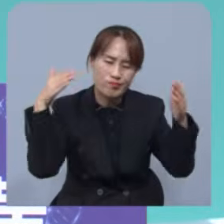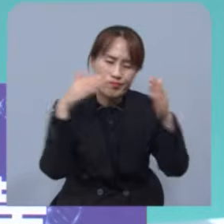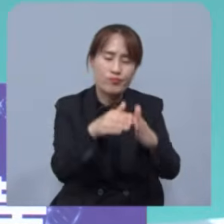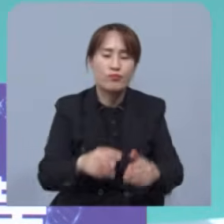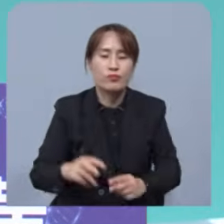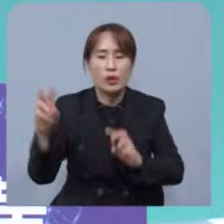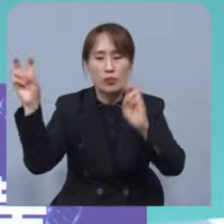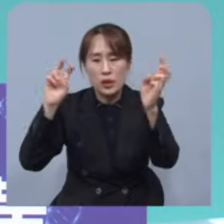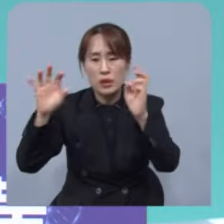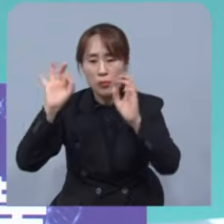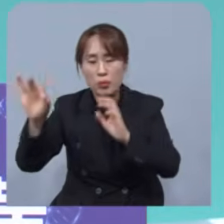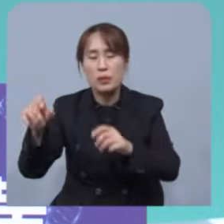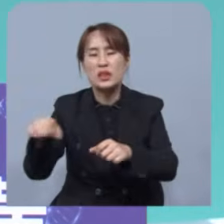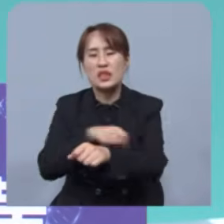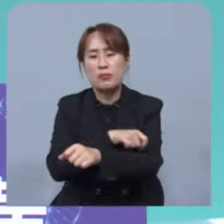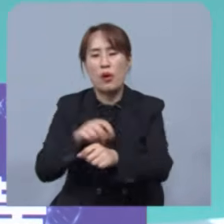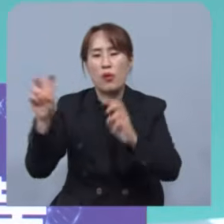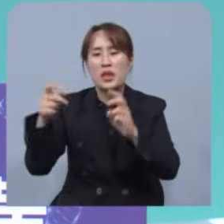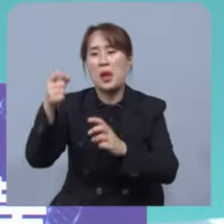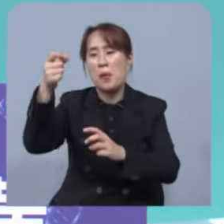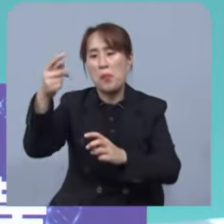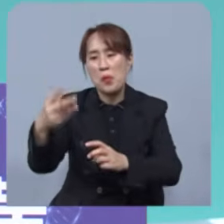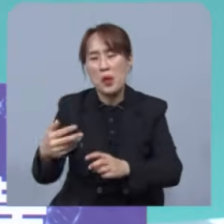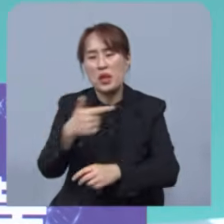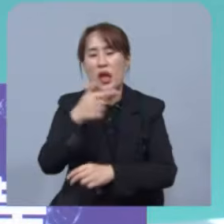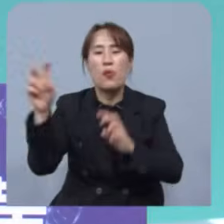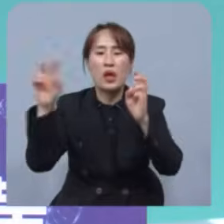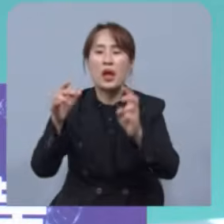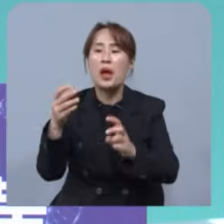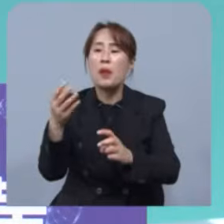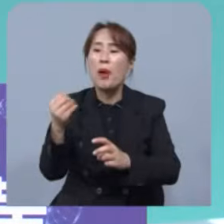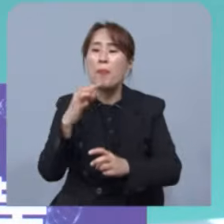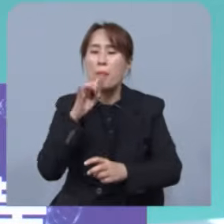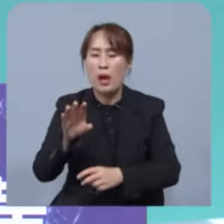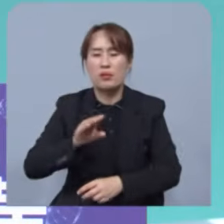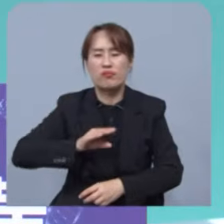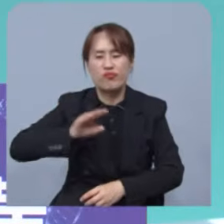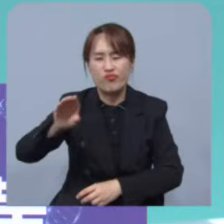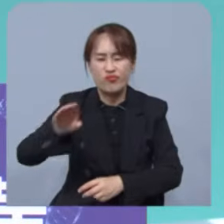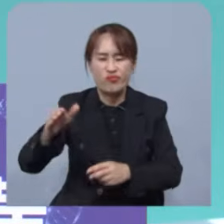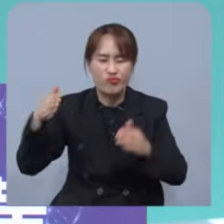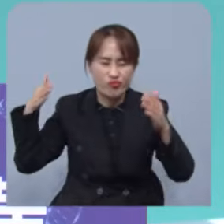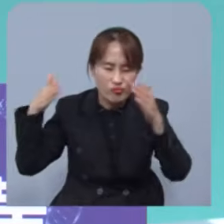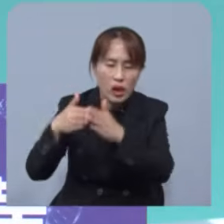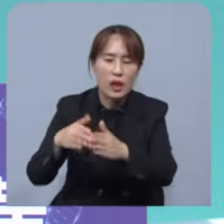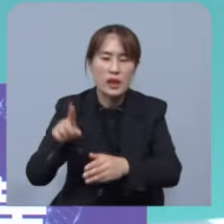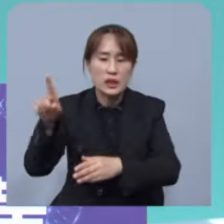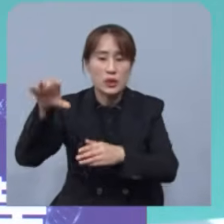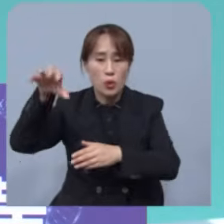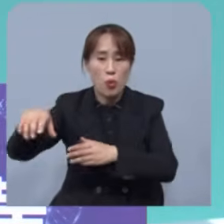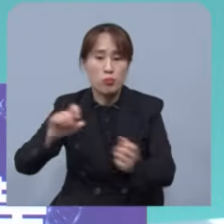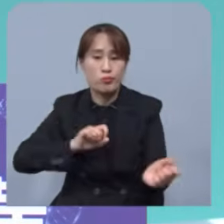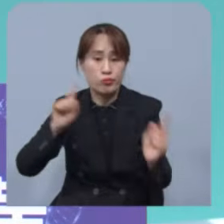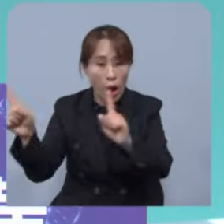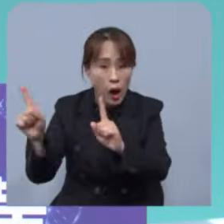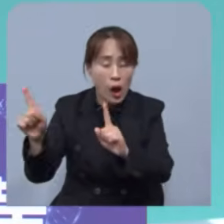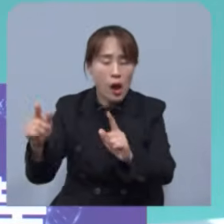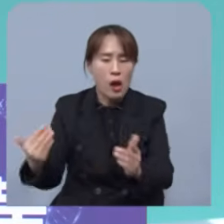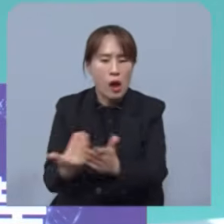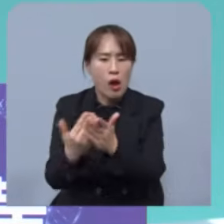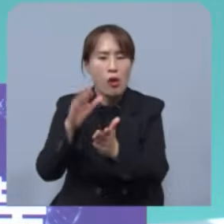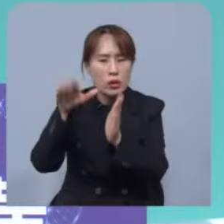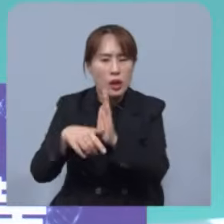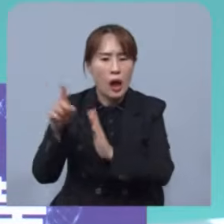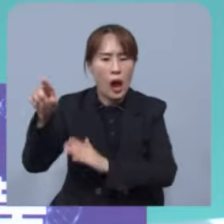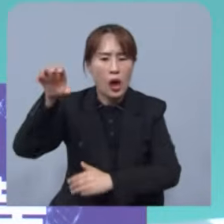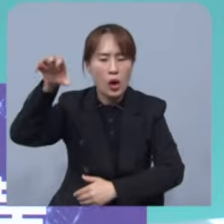기업 영역으로 보면 특정 기업 몇 군데, 소위 대기업 몇 군데다 집중 지원해서 그들이 이제 살아나면 마치